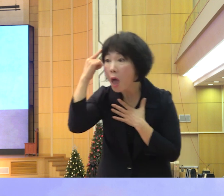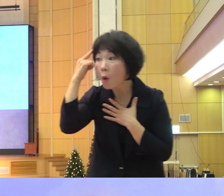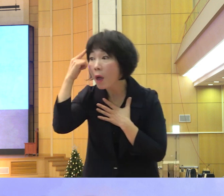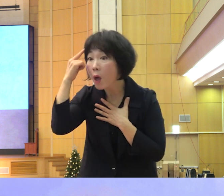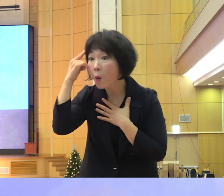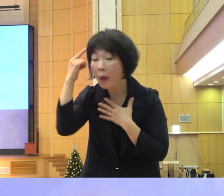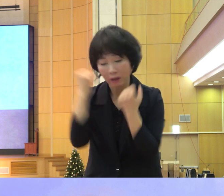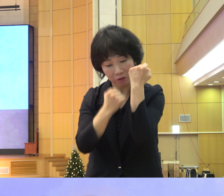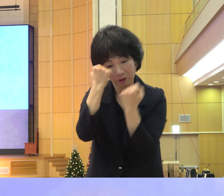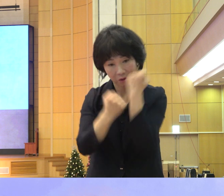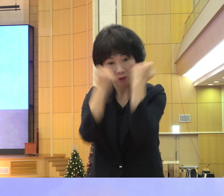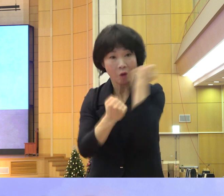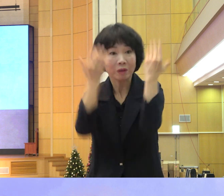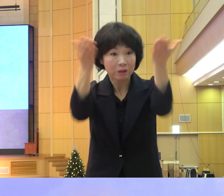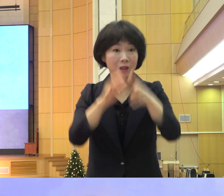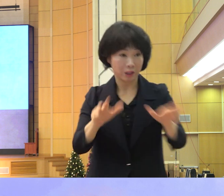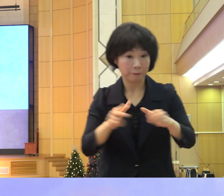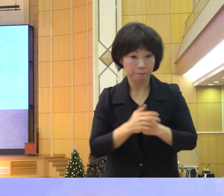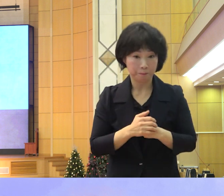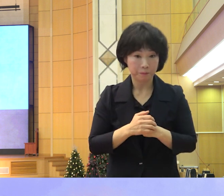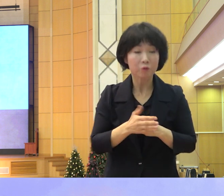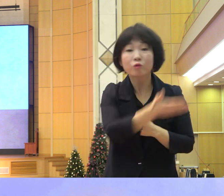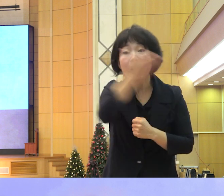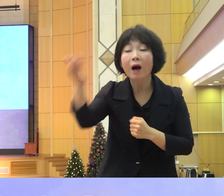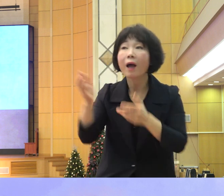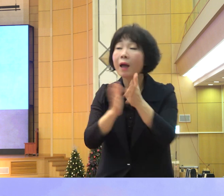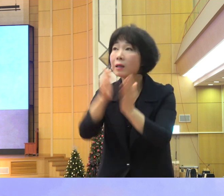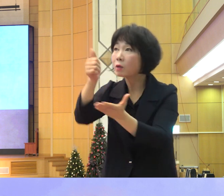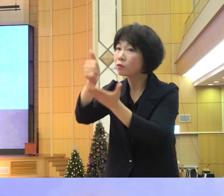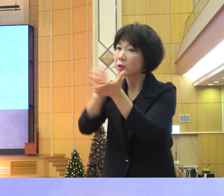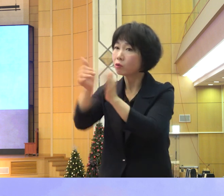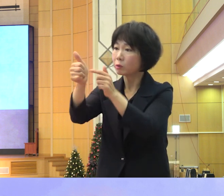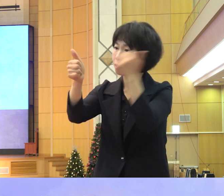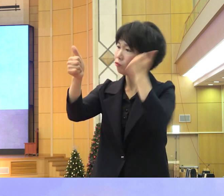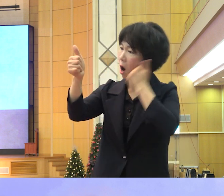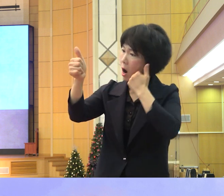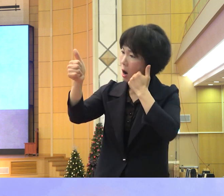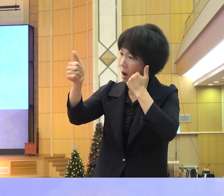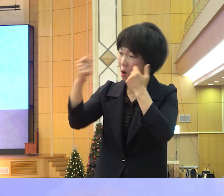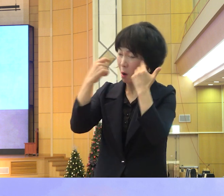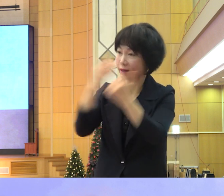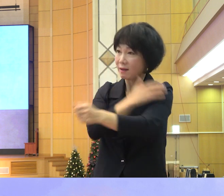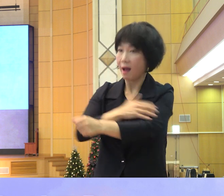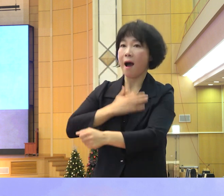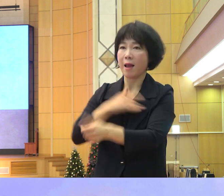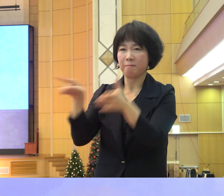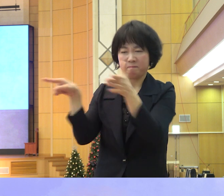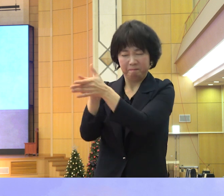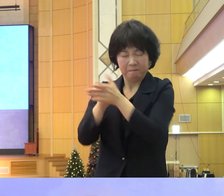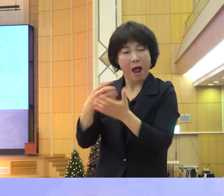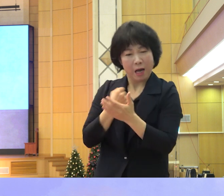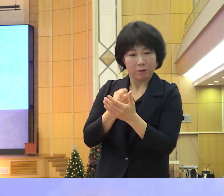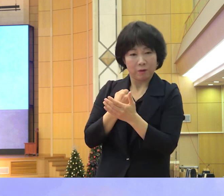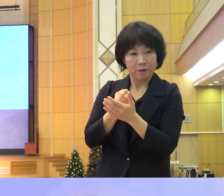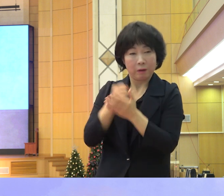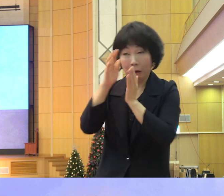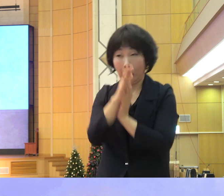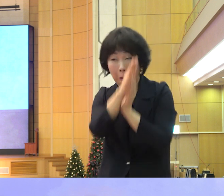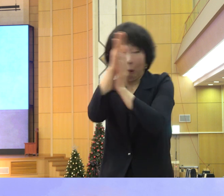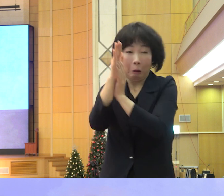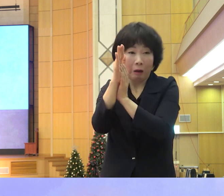왜 이렇게 진리의 지식을 알았었는데도 불구하고 다시 짐짓죄를